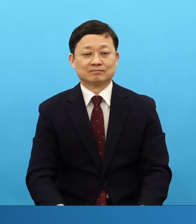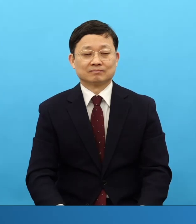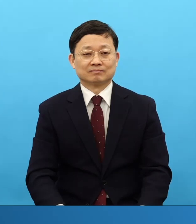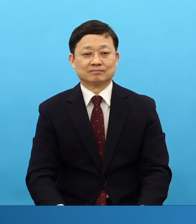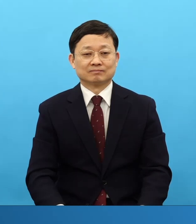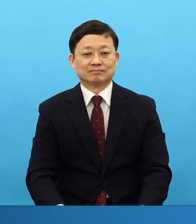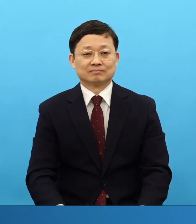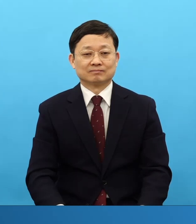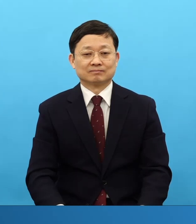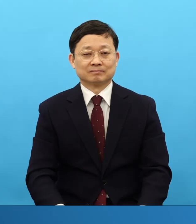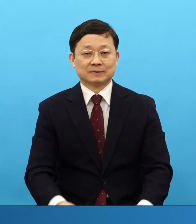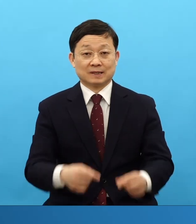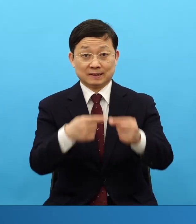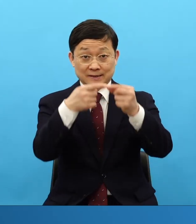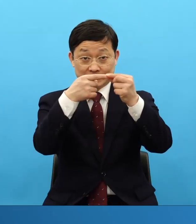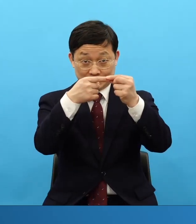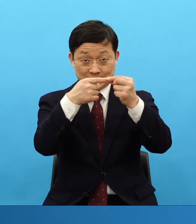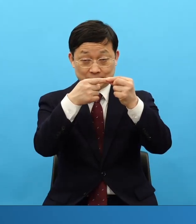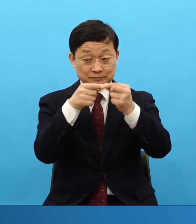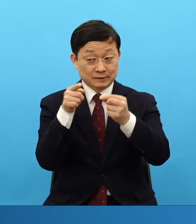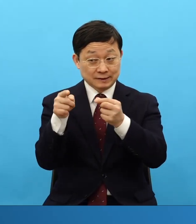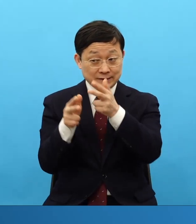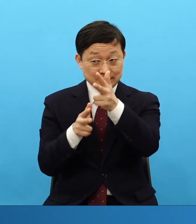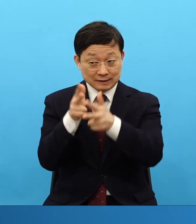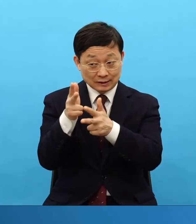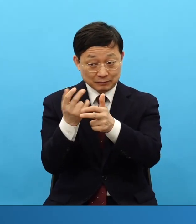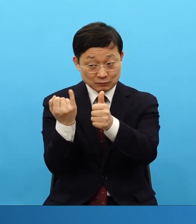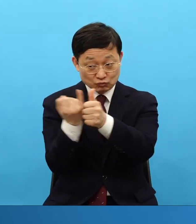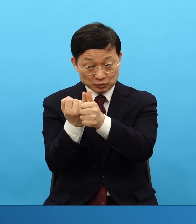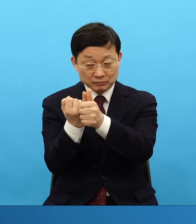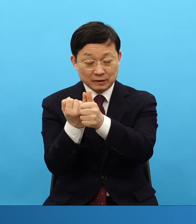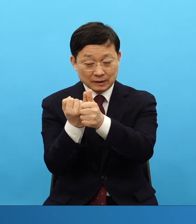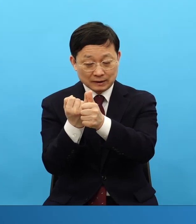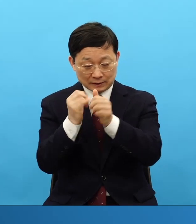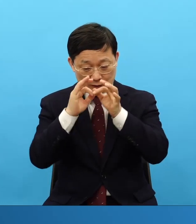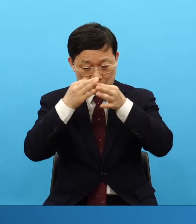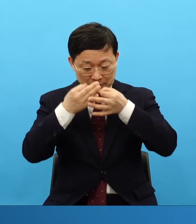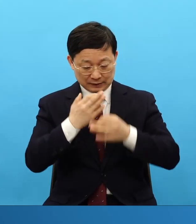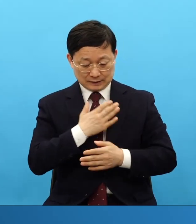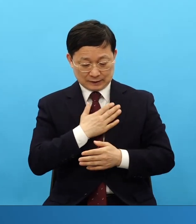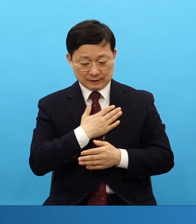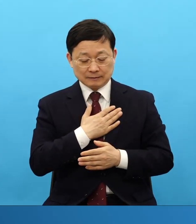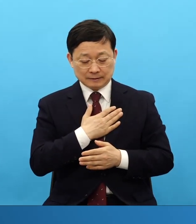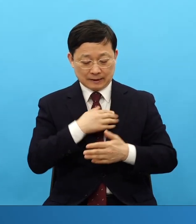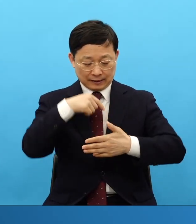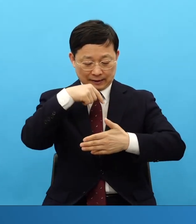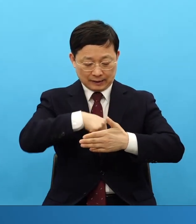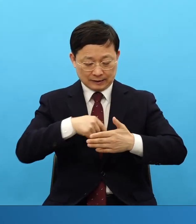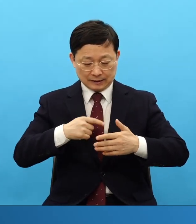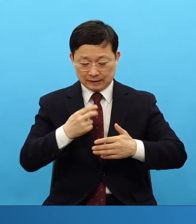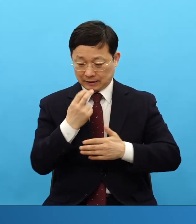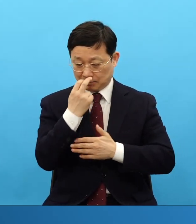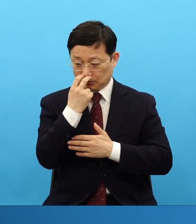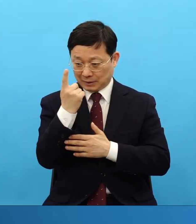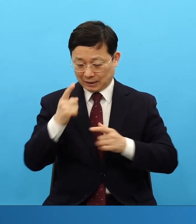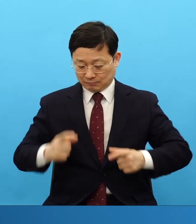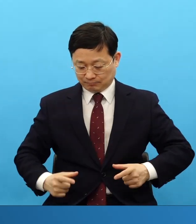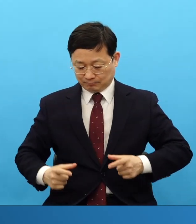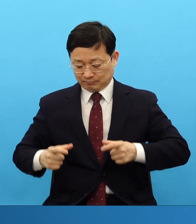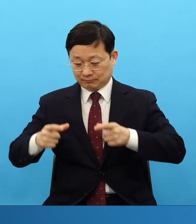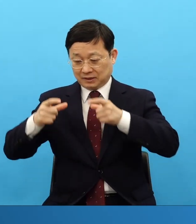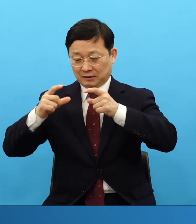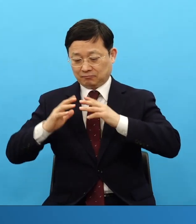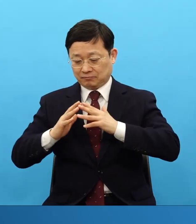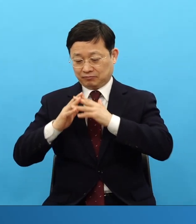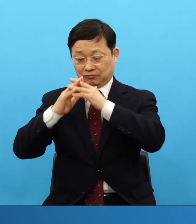나를 위한 망대가 세졌다 이렇게 되죠. And at the very least, they raised the partisan for ourselves. 나를 살리는 망대가 가장 중요한